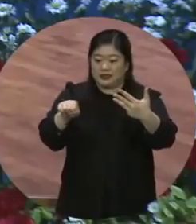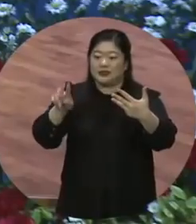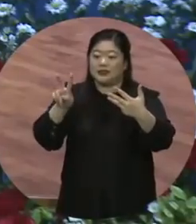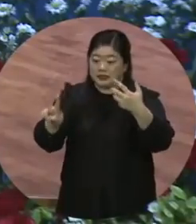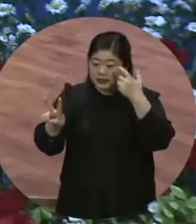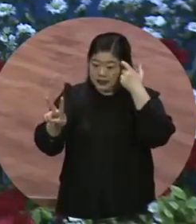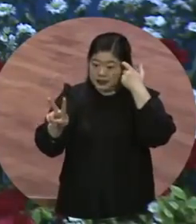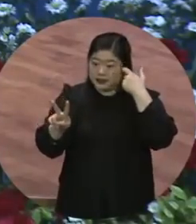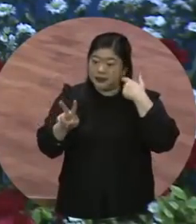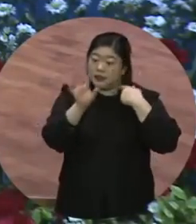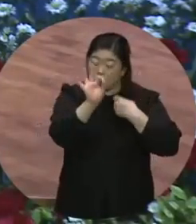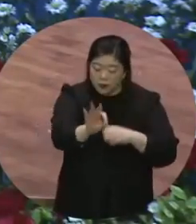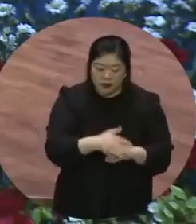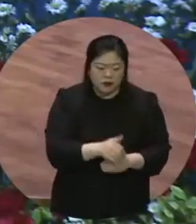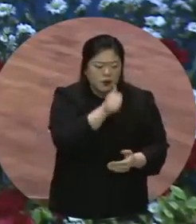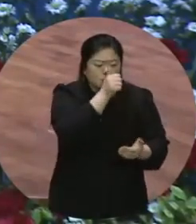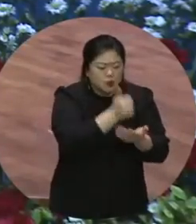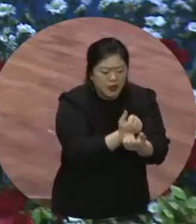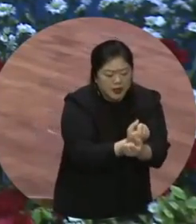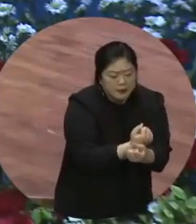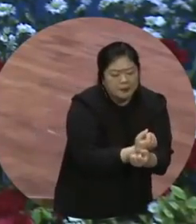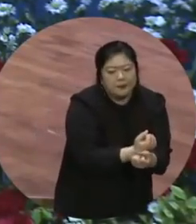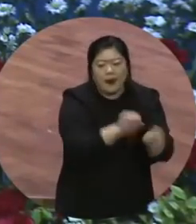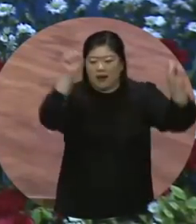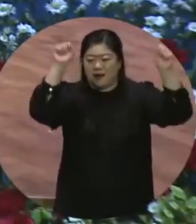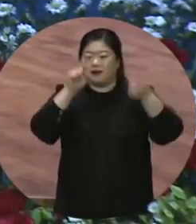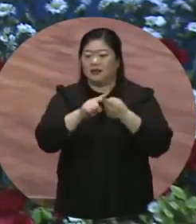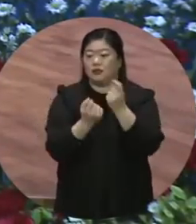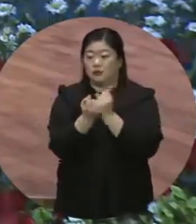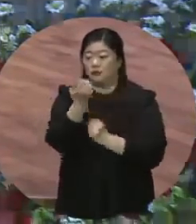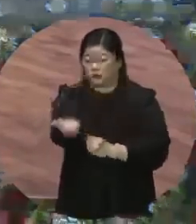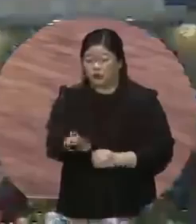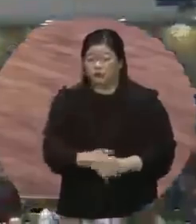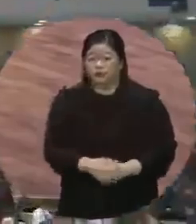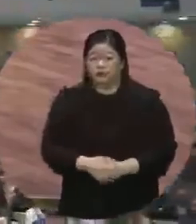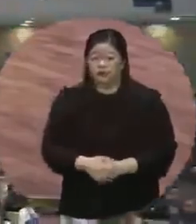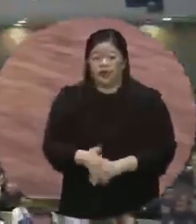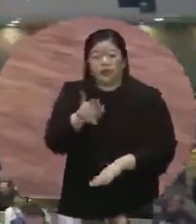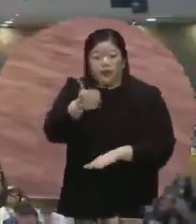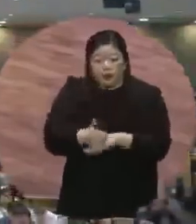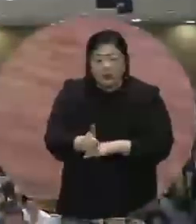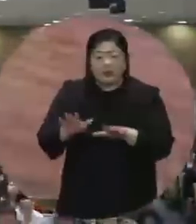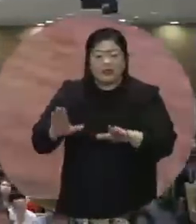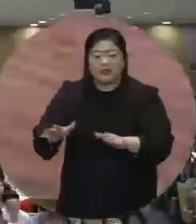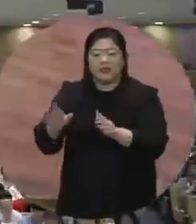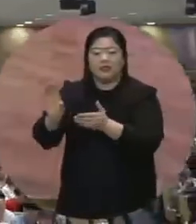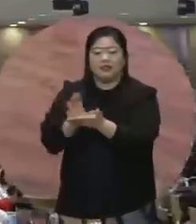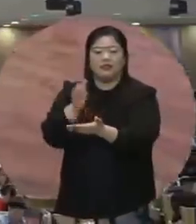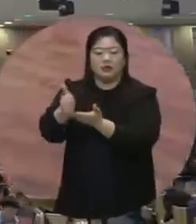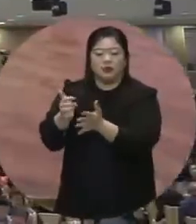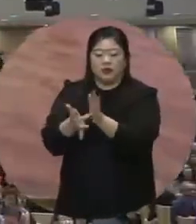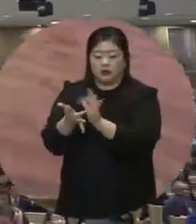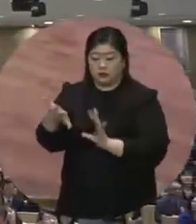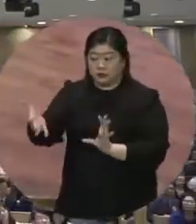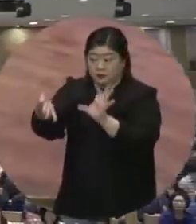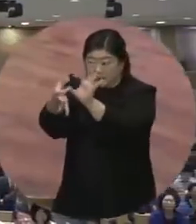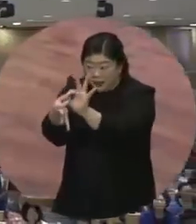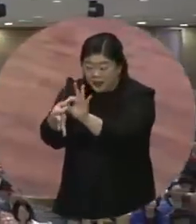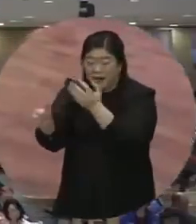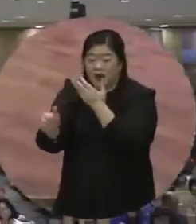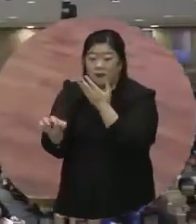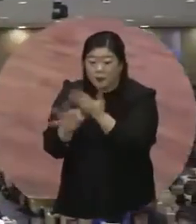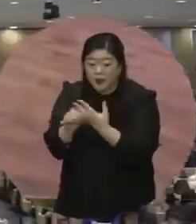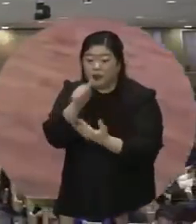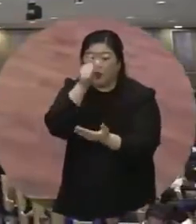죄로부터 법적 해방된 존재임을 강조합니다. 그러므로 이제 그리스도 예수 안에 있는 자기는